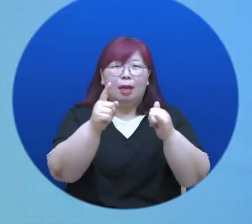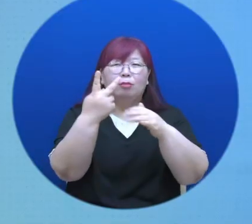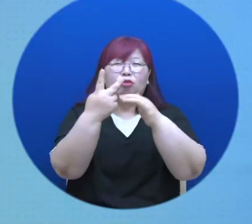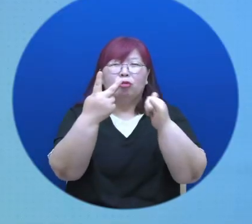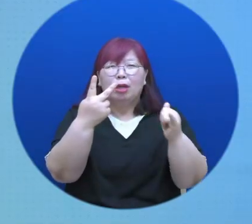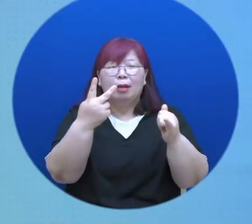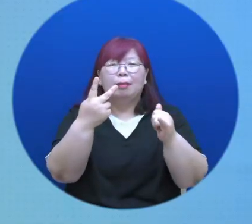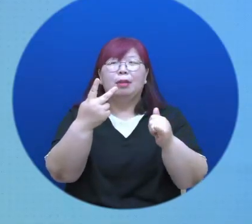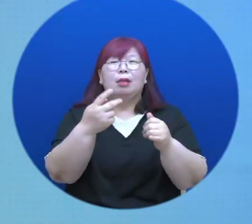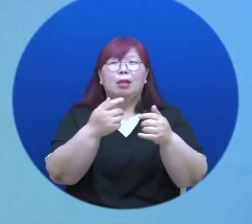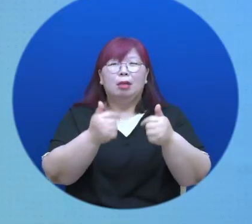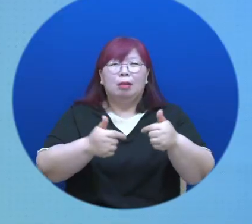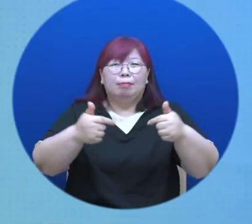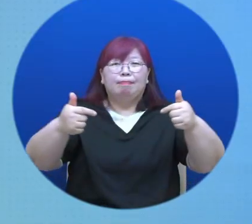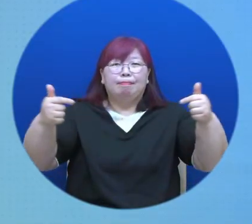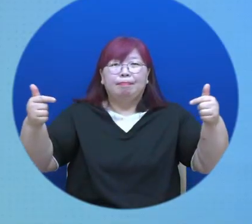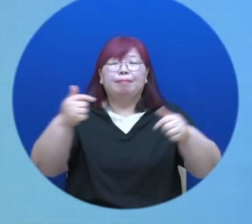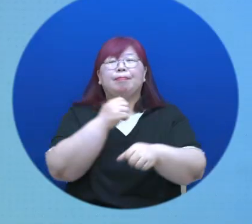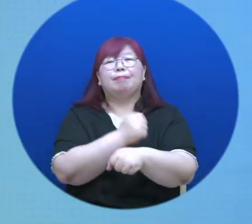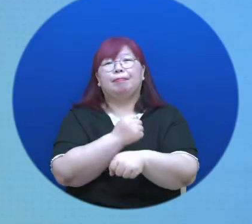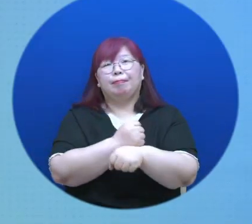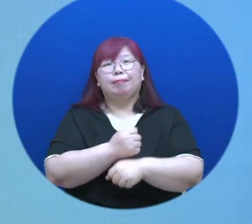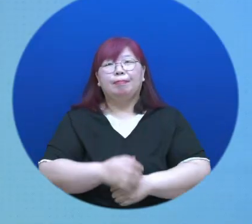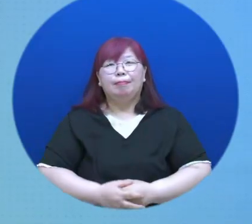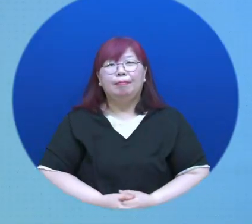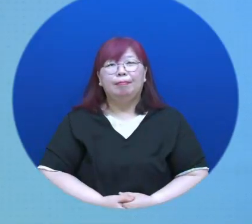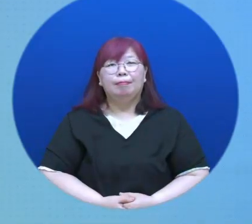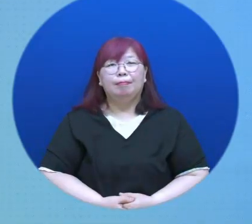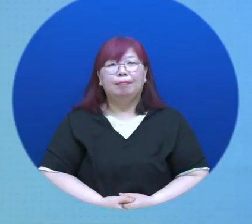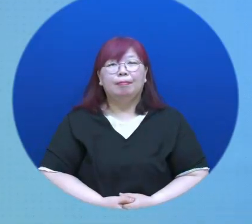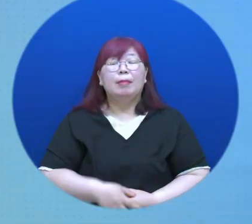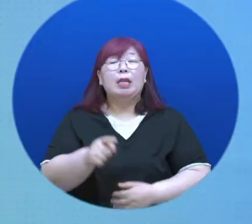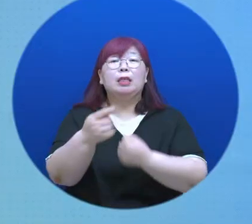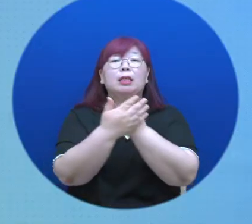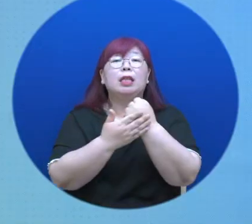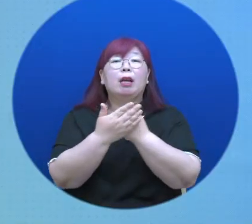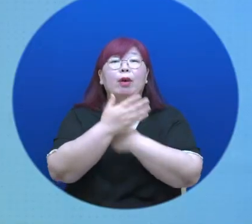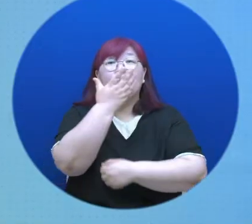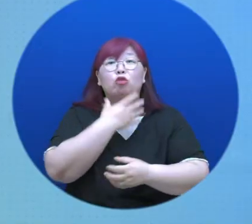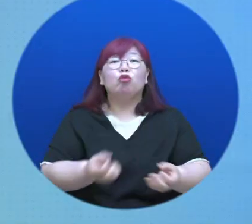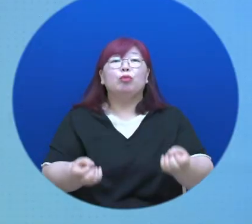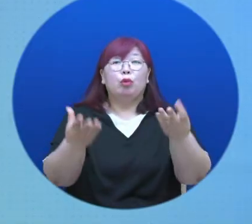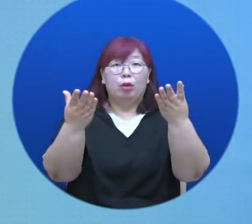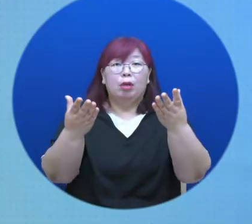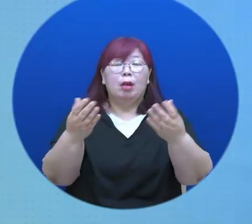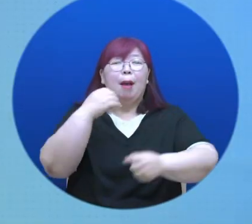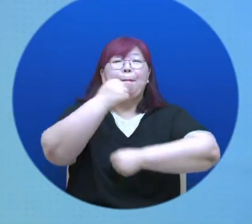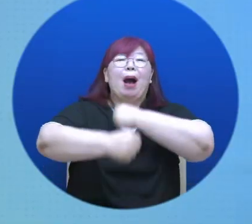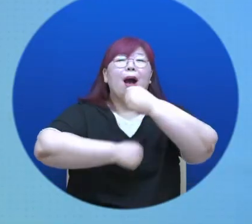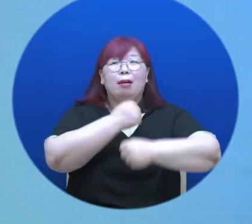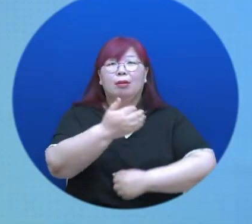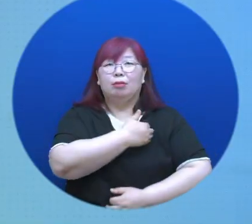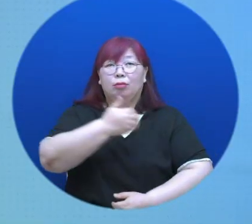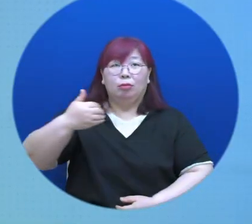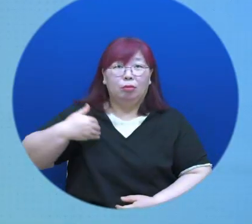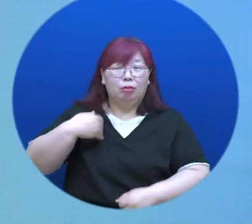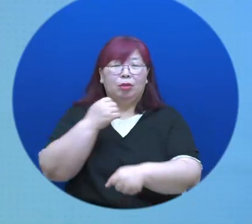2명 더해 가실 것입니다. 그 은혜와 축복을 마음껏